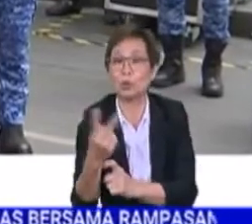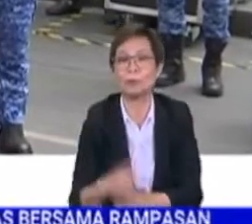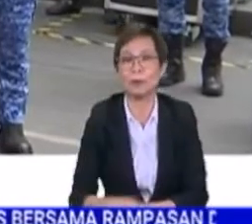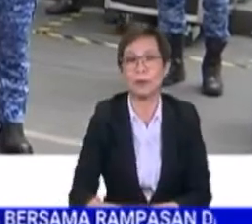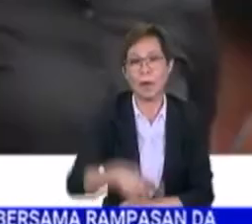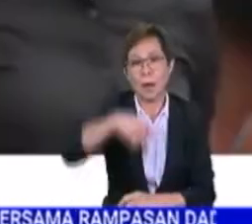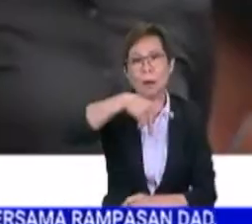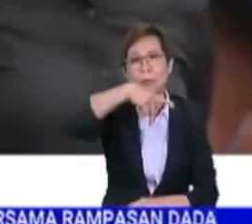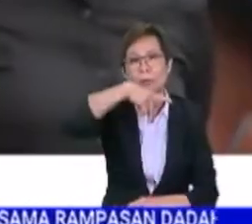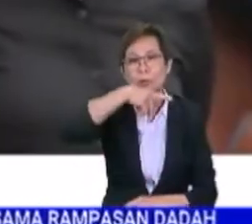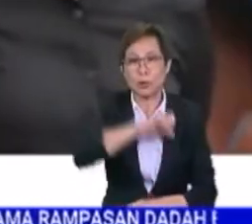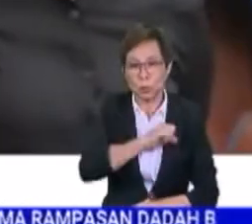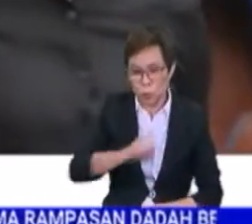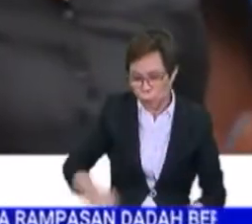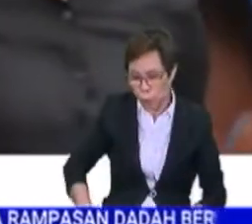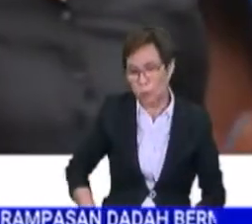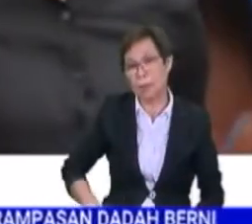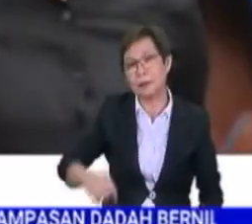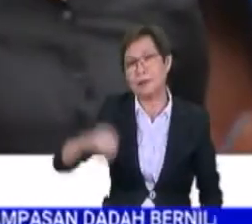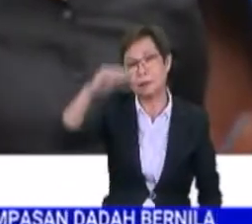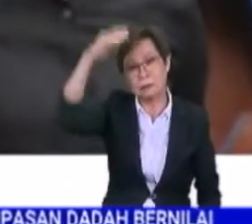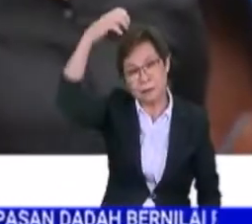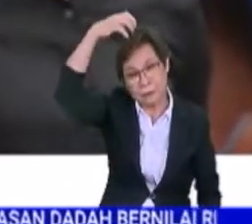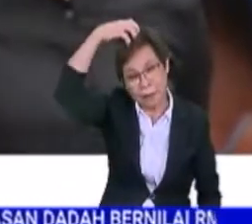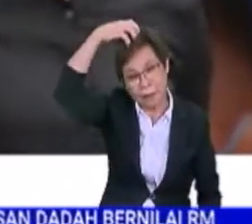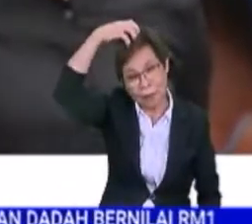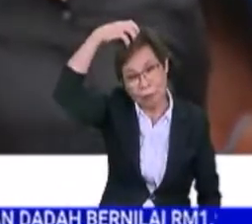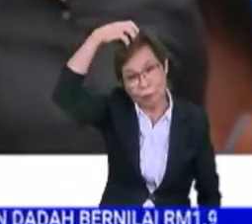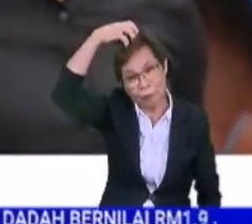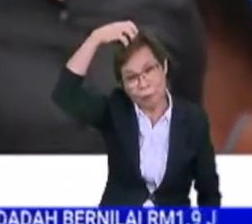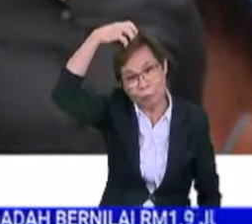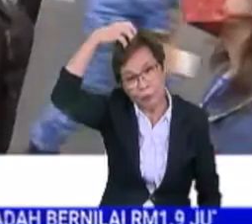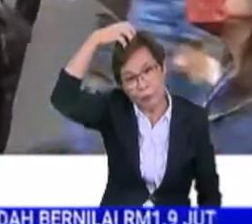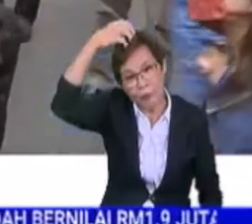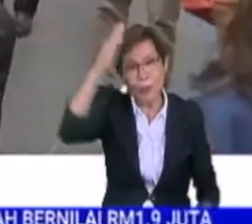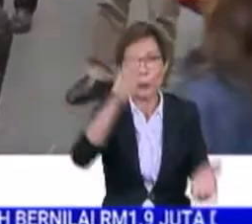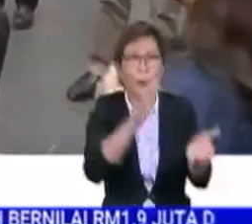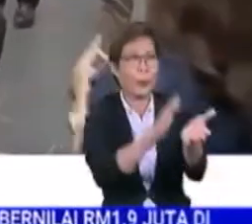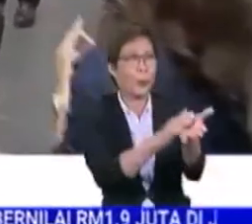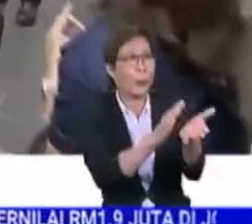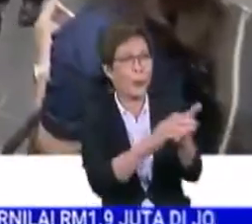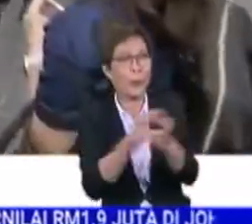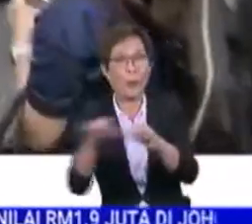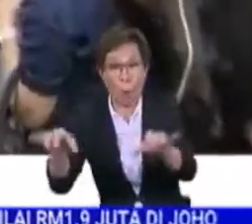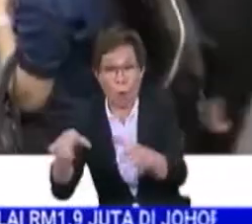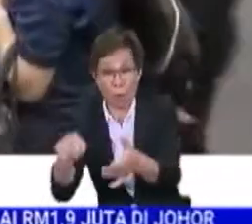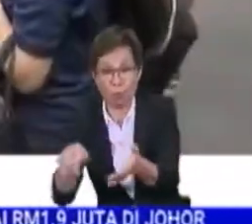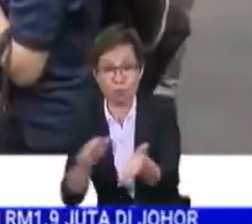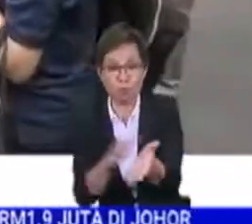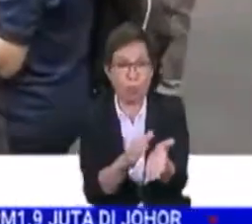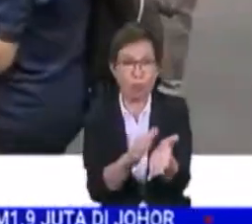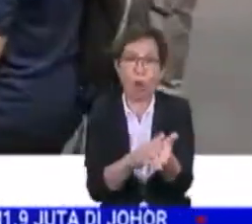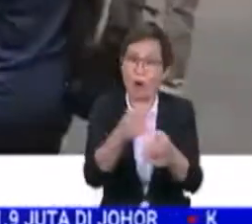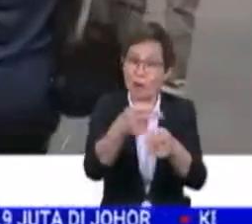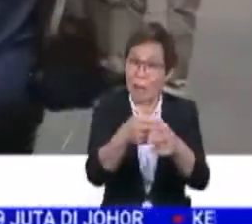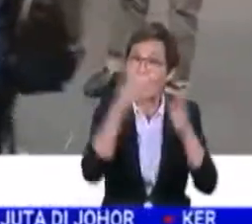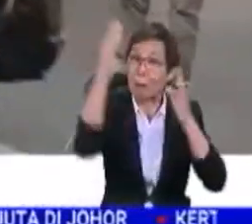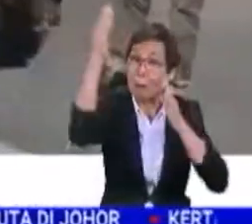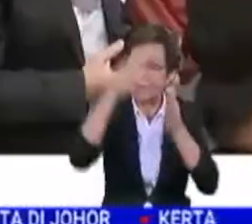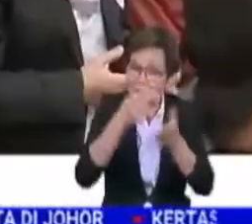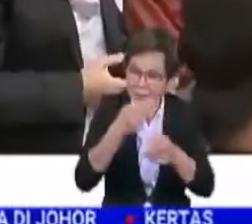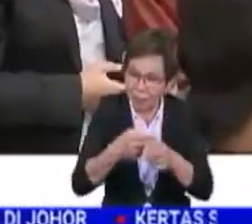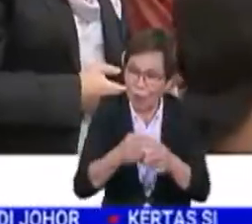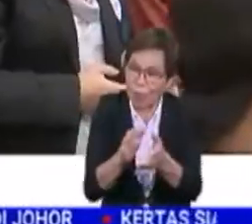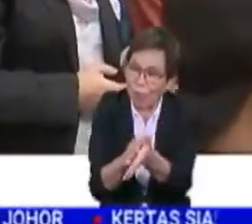Puteri Sultan Selangor Tengku Zatanshah Sultan Sharafuddin Idris Shah memuji usaha yang dilaksanakan jenama tempatan itu dalam